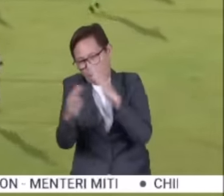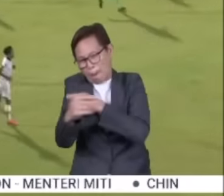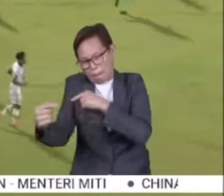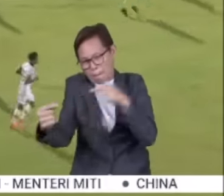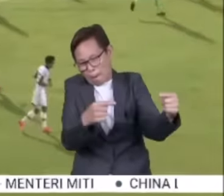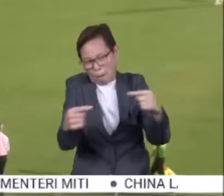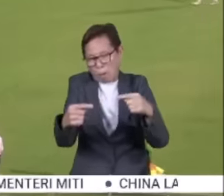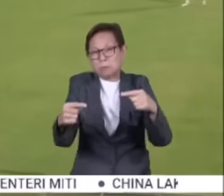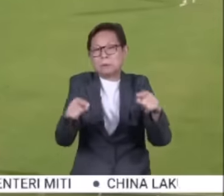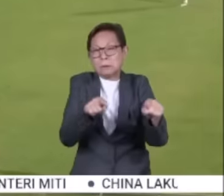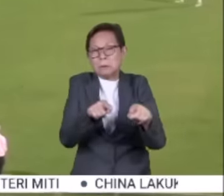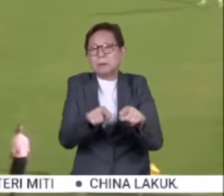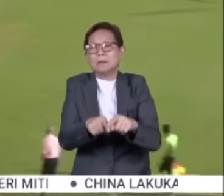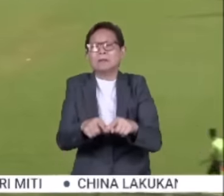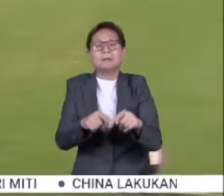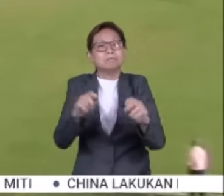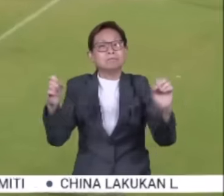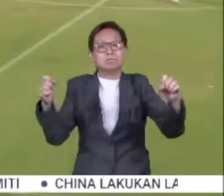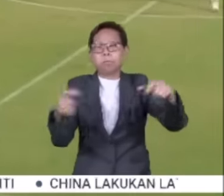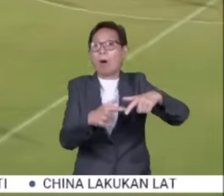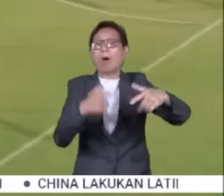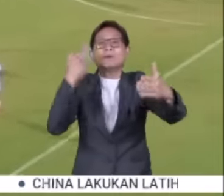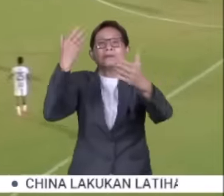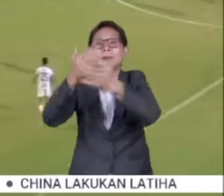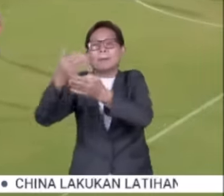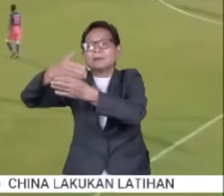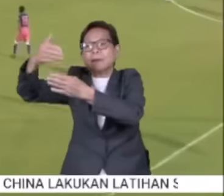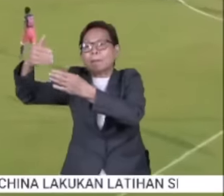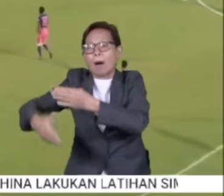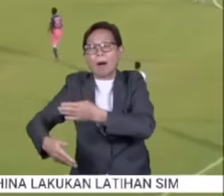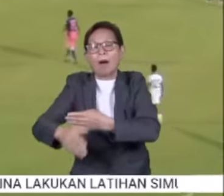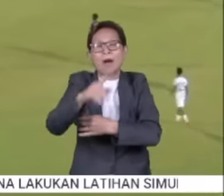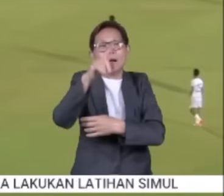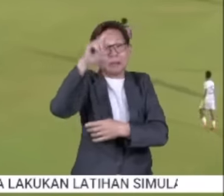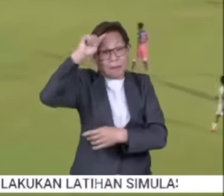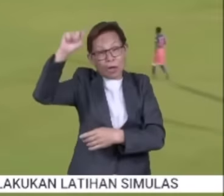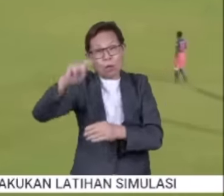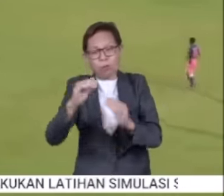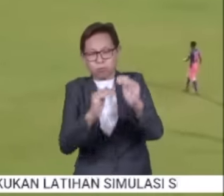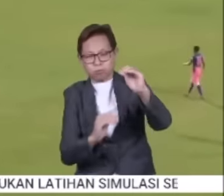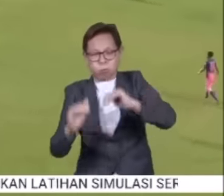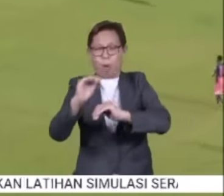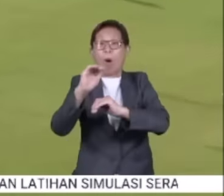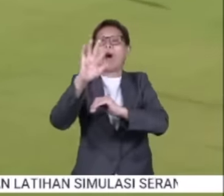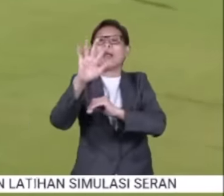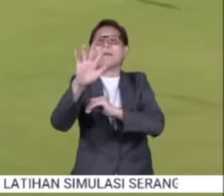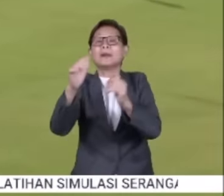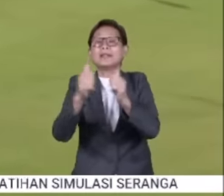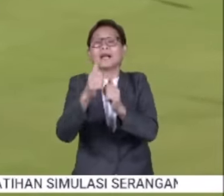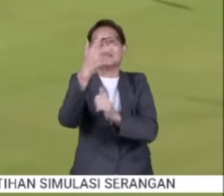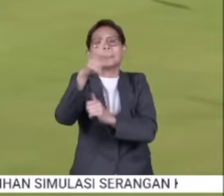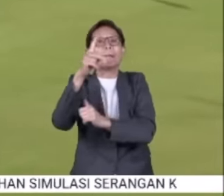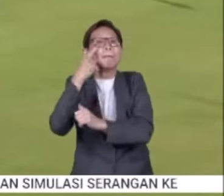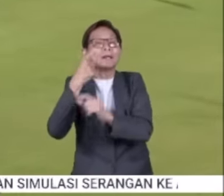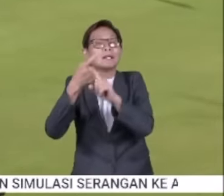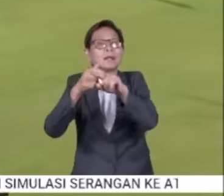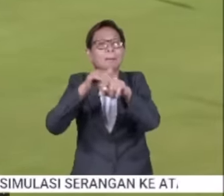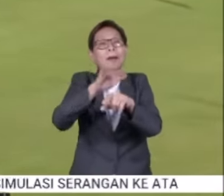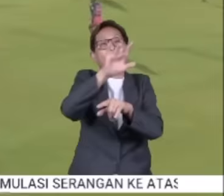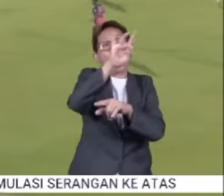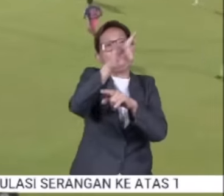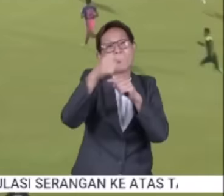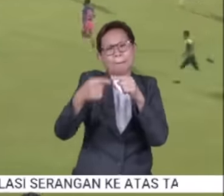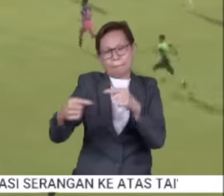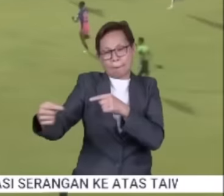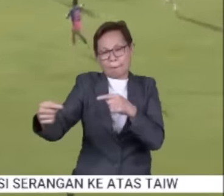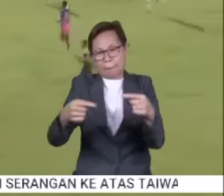tiada jaringan dihasilkan sehingga tamat permainan. Kedudukan itu membolehkan TFC melonjak ke tangga ke-5 Liga dengan 13 mata daripada 8